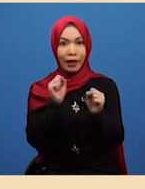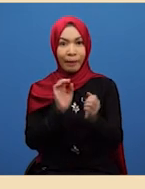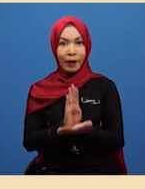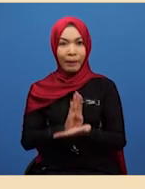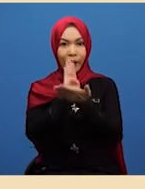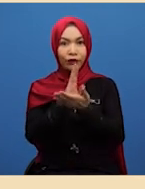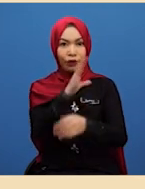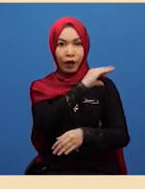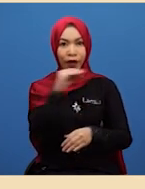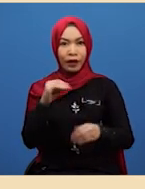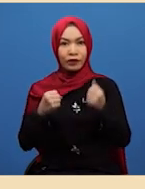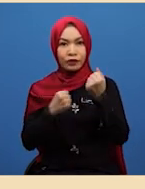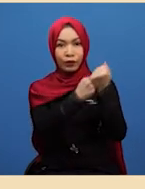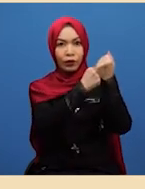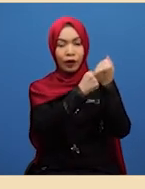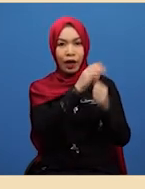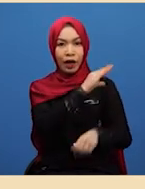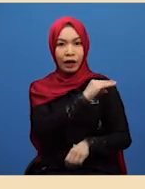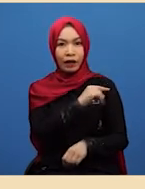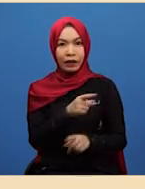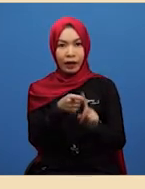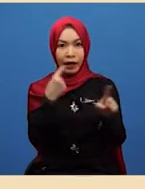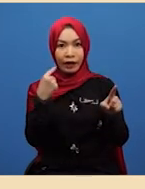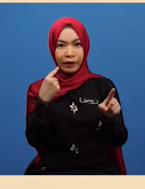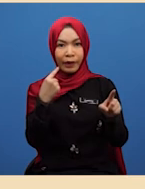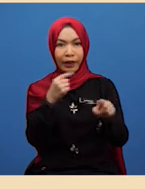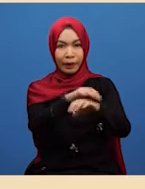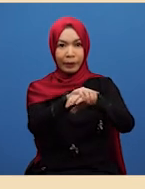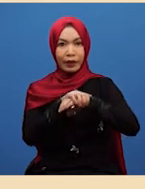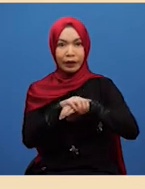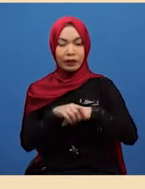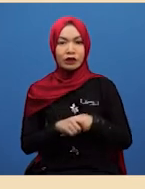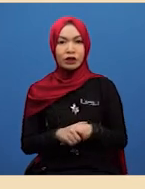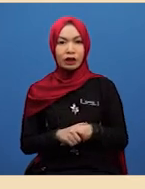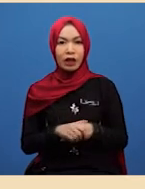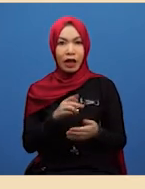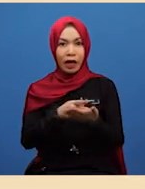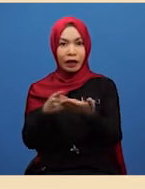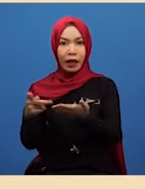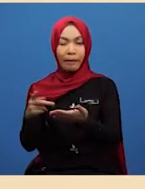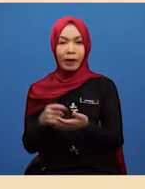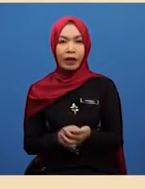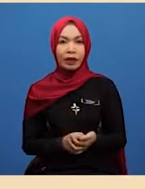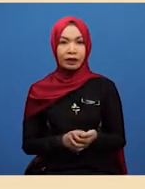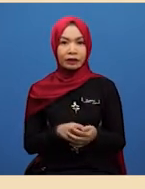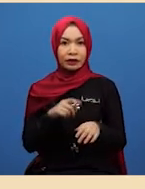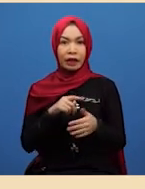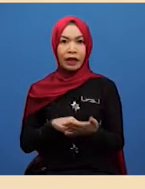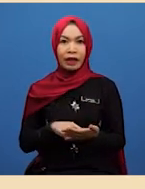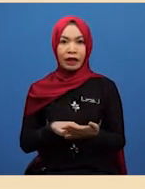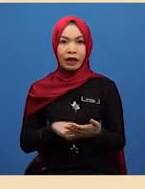dan sokongan daripada Angkatan Tentera Laut British. Kapal perang HMS Dido